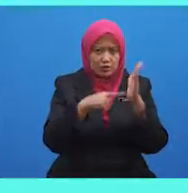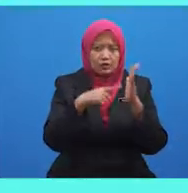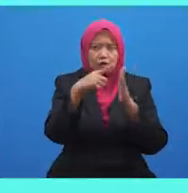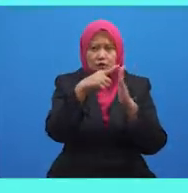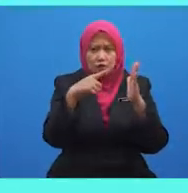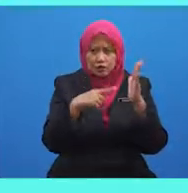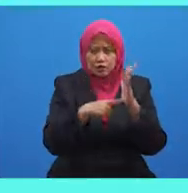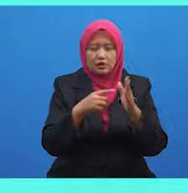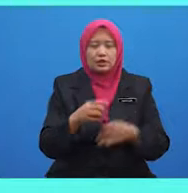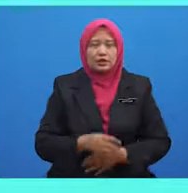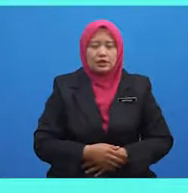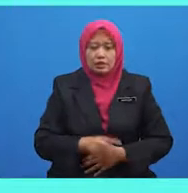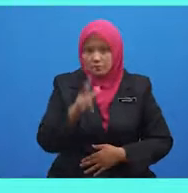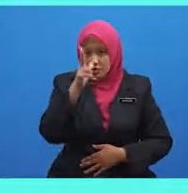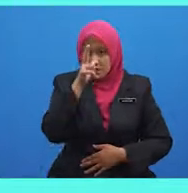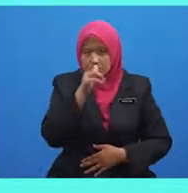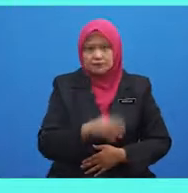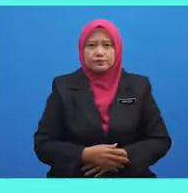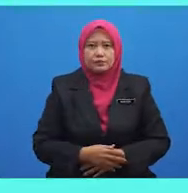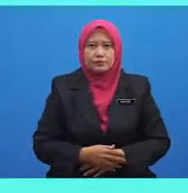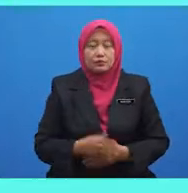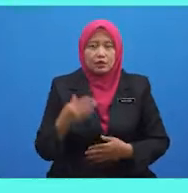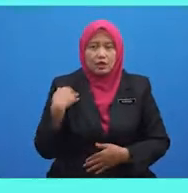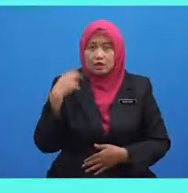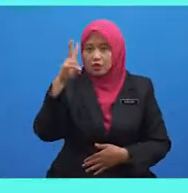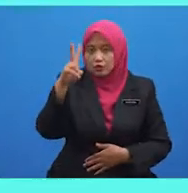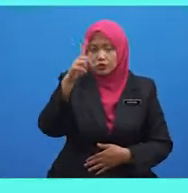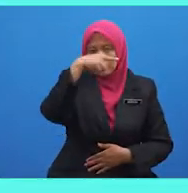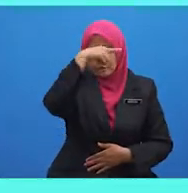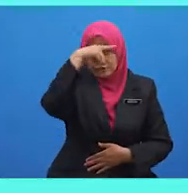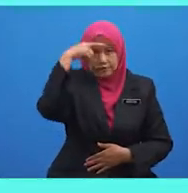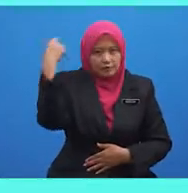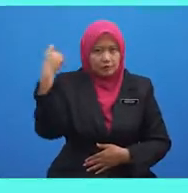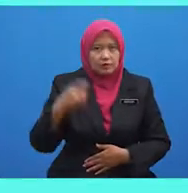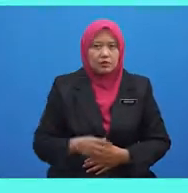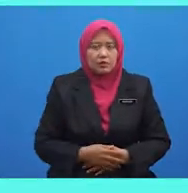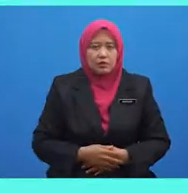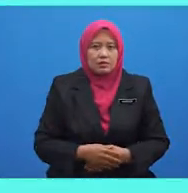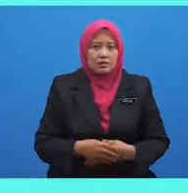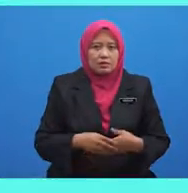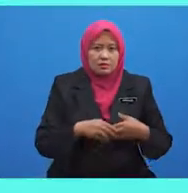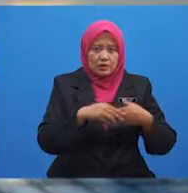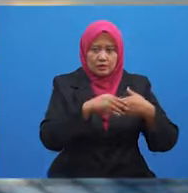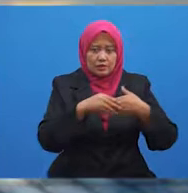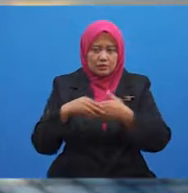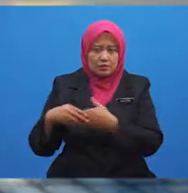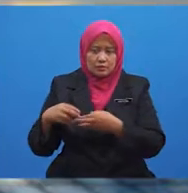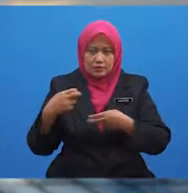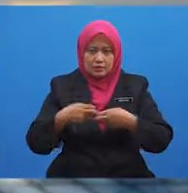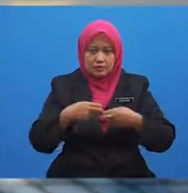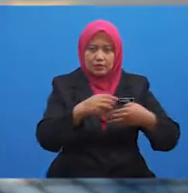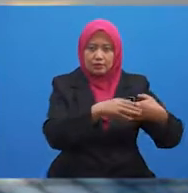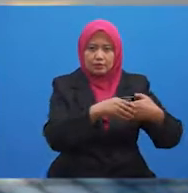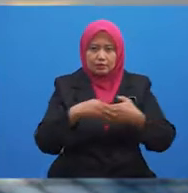dibahagikan kepada dua, iaitu masalah kepimpinan dan masalah perpaduan. Kita mulakan